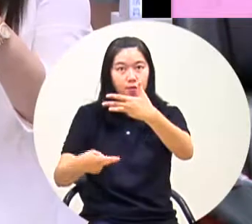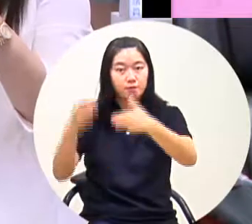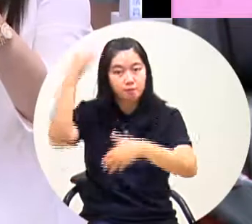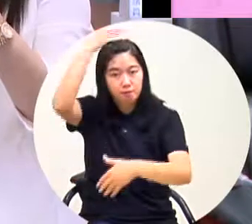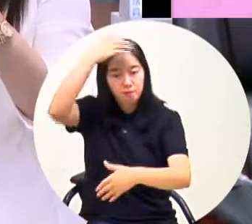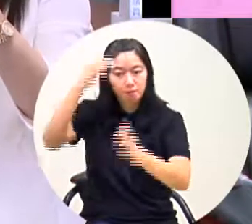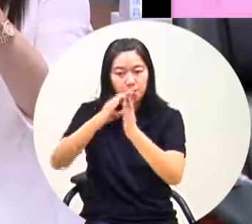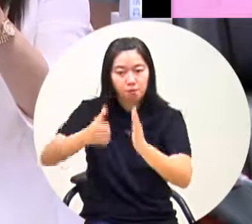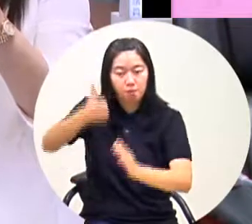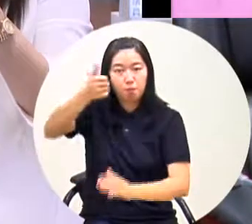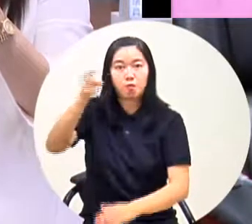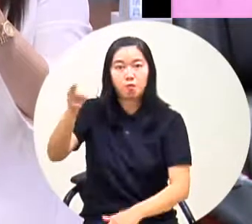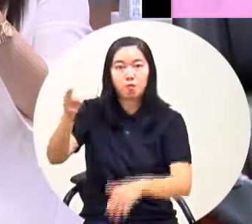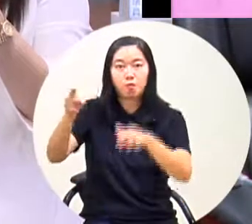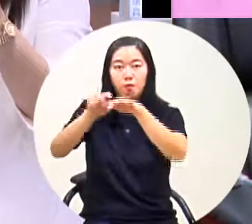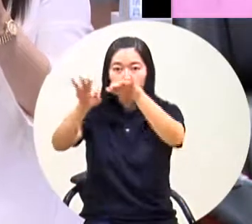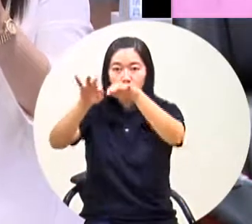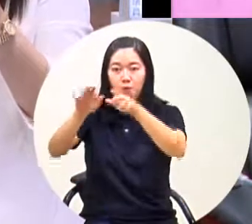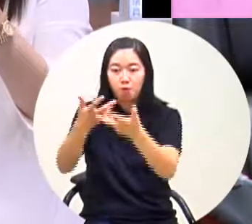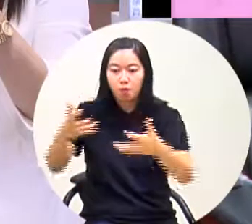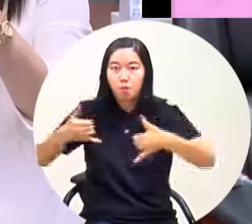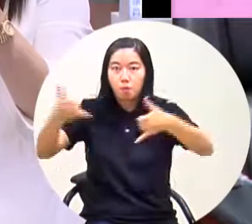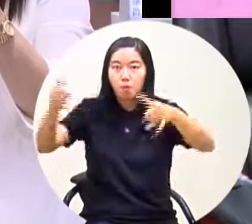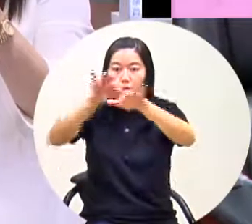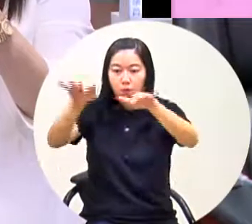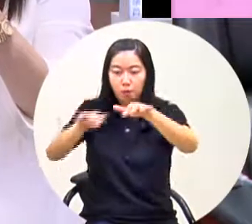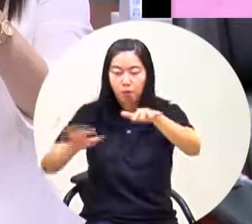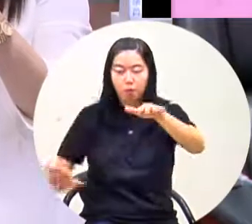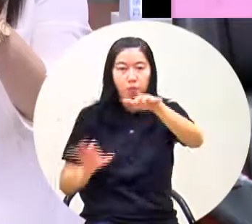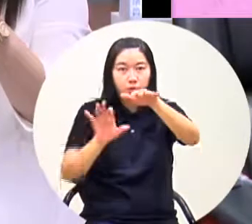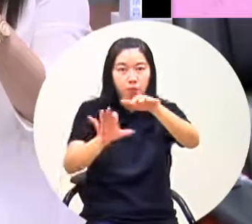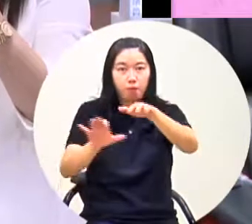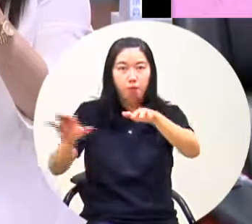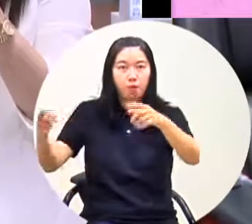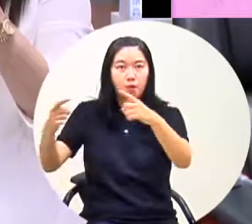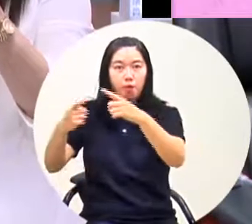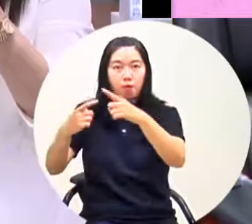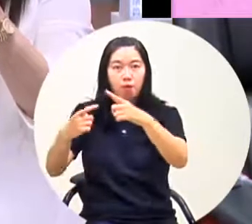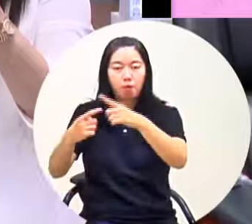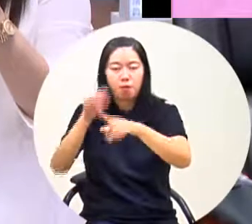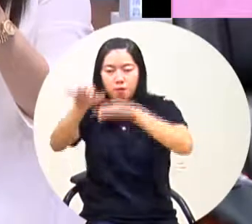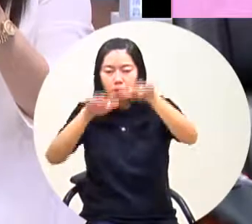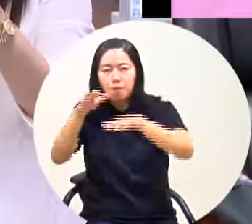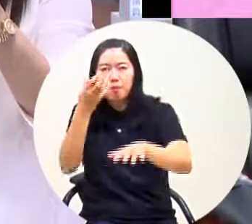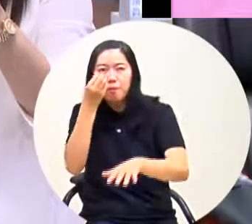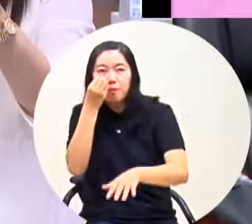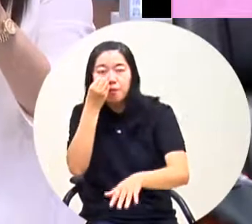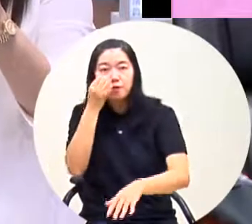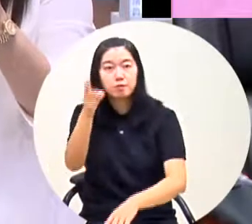贴文哦，引起很大的回应哦。你刚才我被攻上。